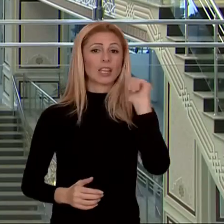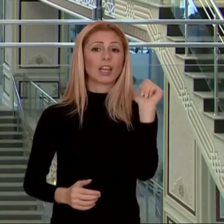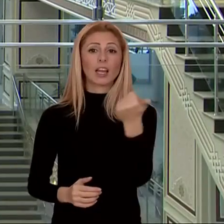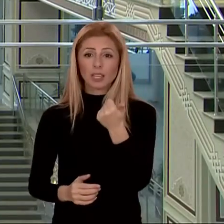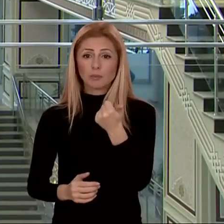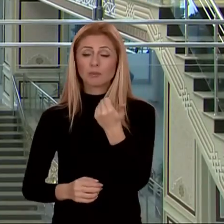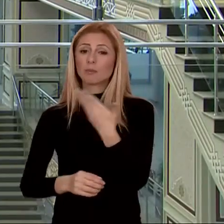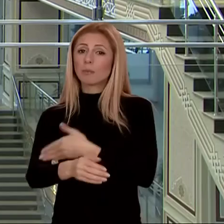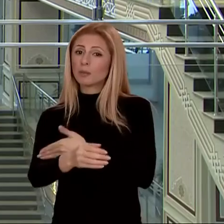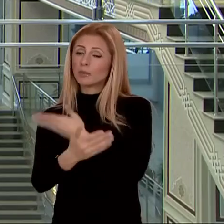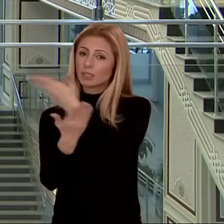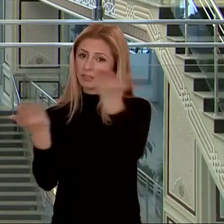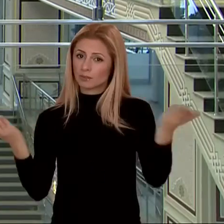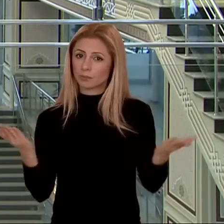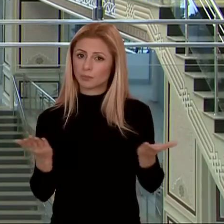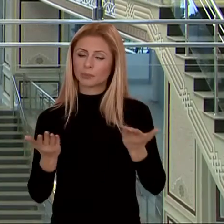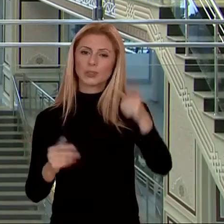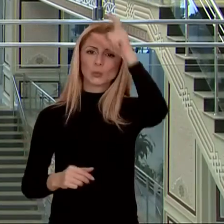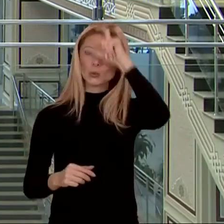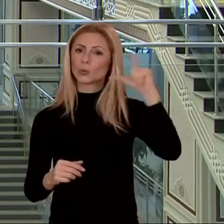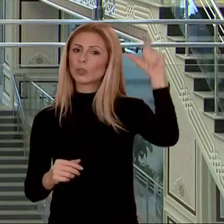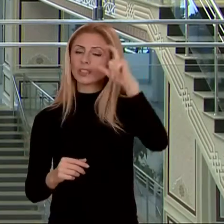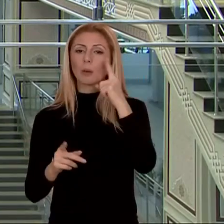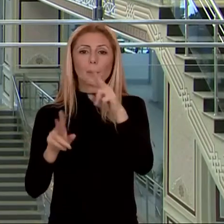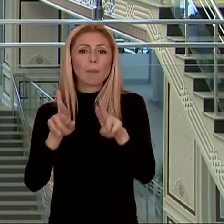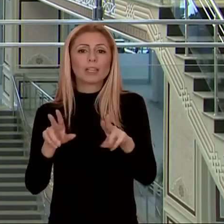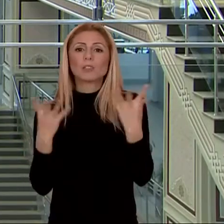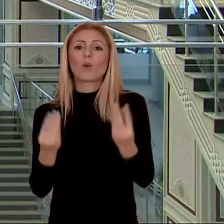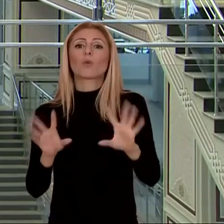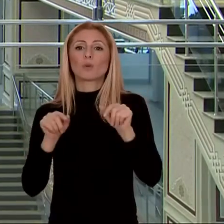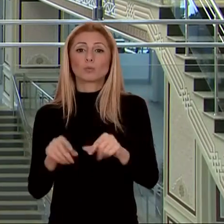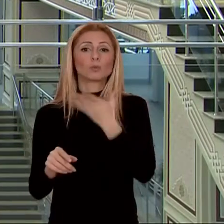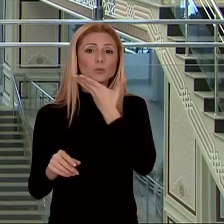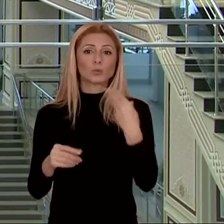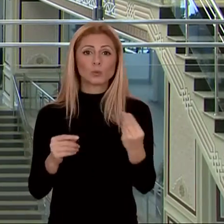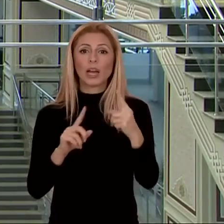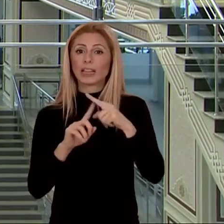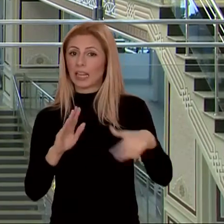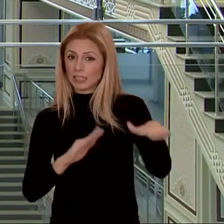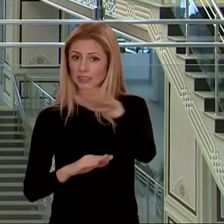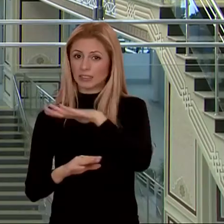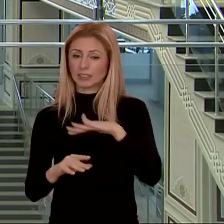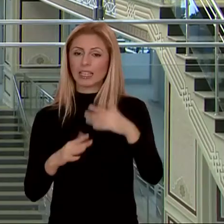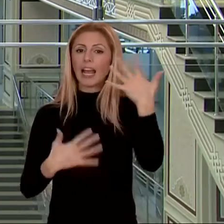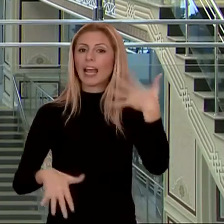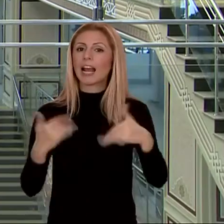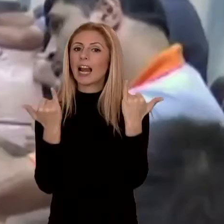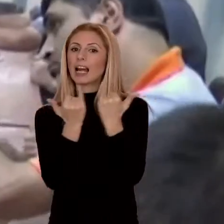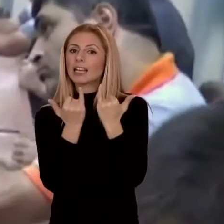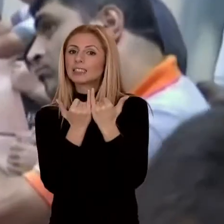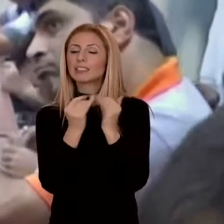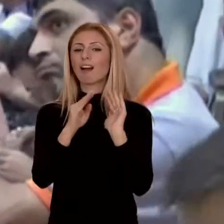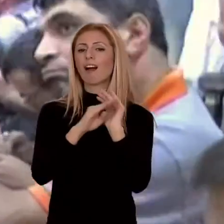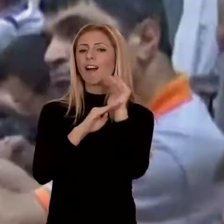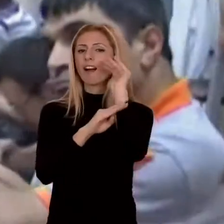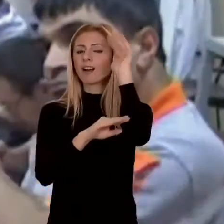Kıymetli hemşehrilerim, Türkiye'de bir benzeri olmayan bu muhteşem tesisimizle engelli kardeşlerimizi